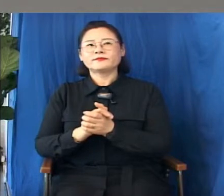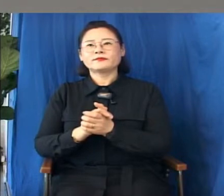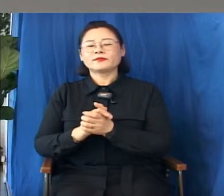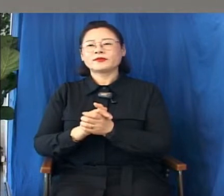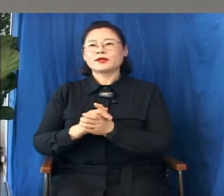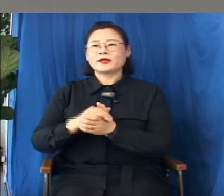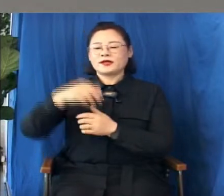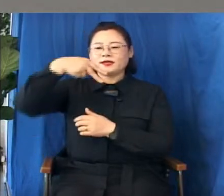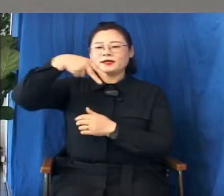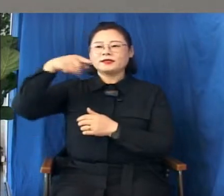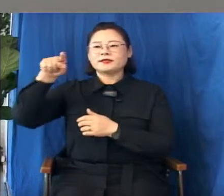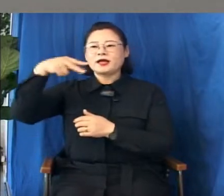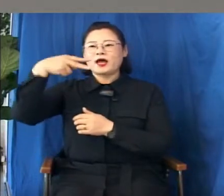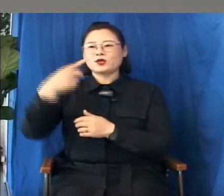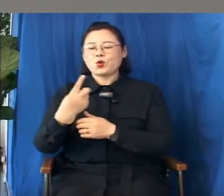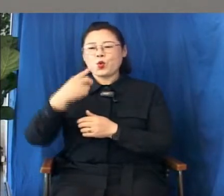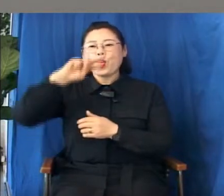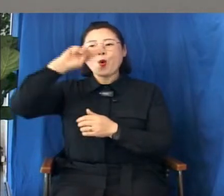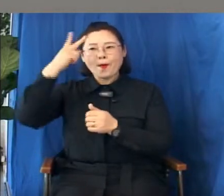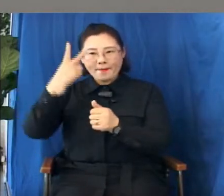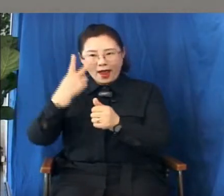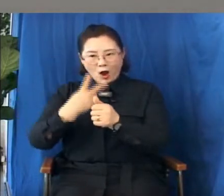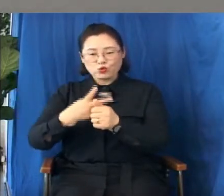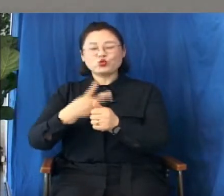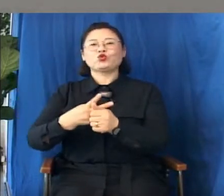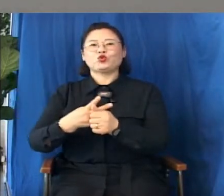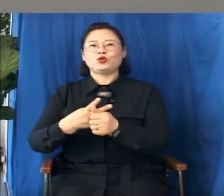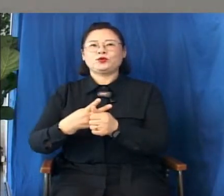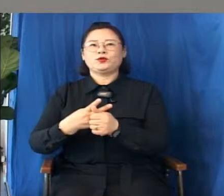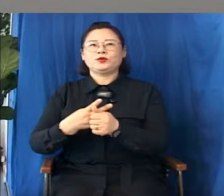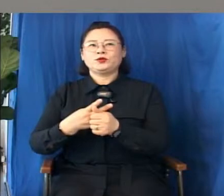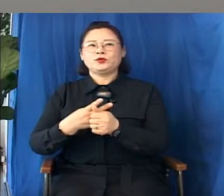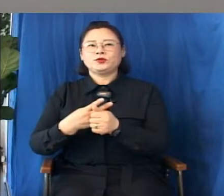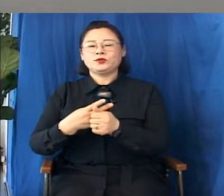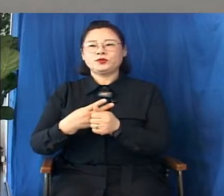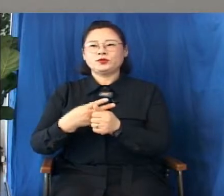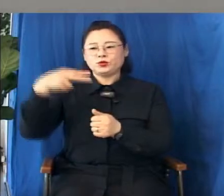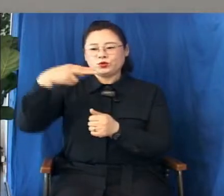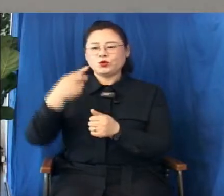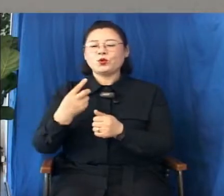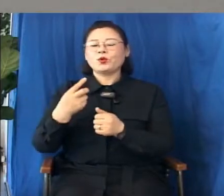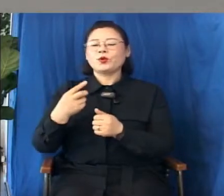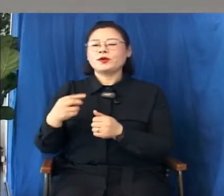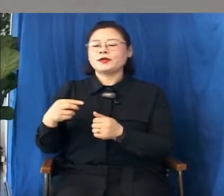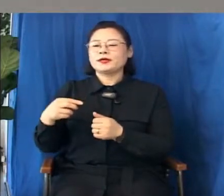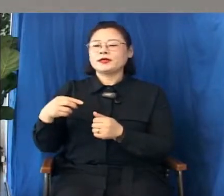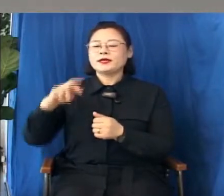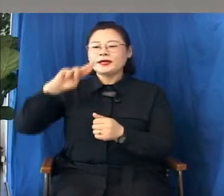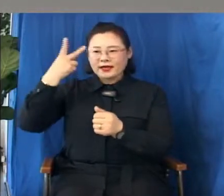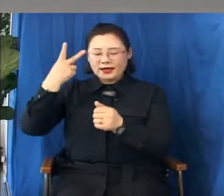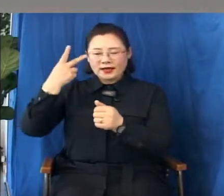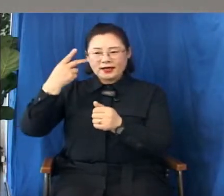우리 조상들의 율법에 엄한 교훈을 받았고 오늘 너희 모든 사람처럼 하나님께 대하여 열심히 있는 자라.